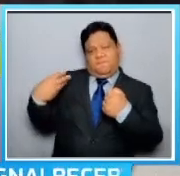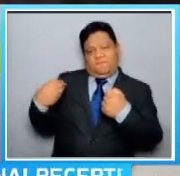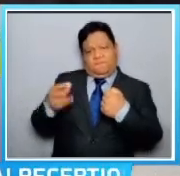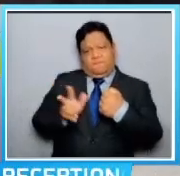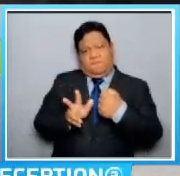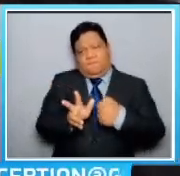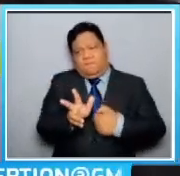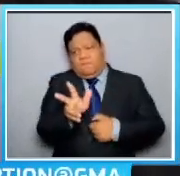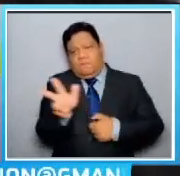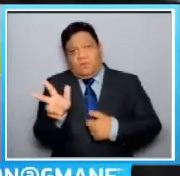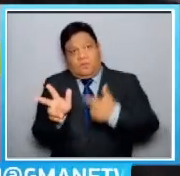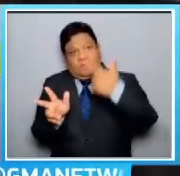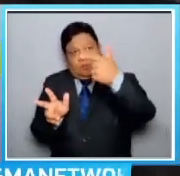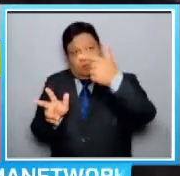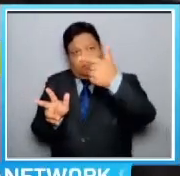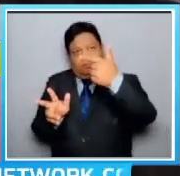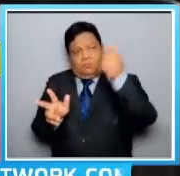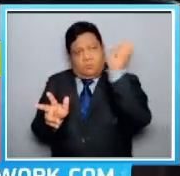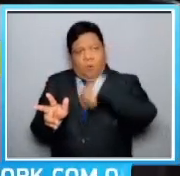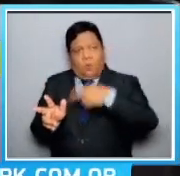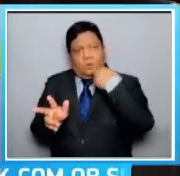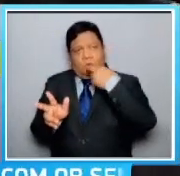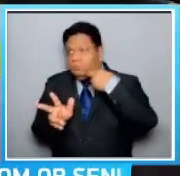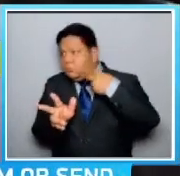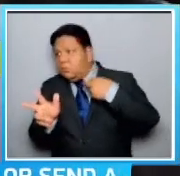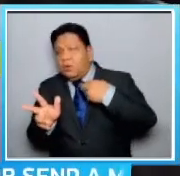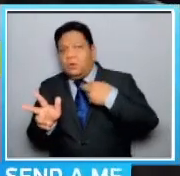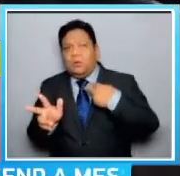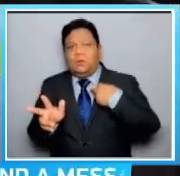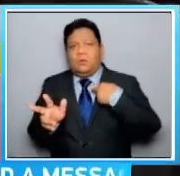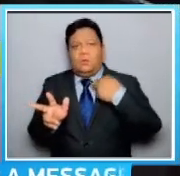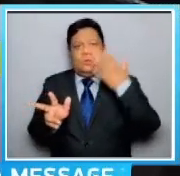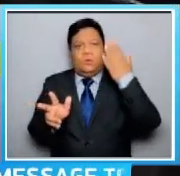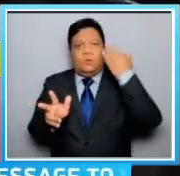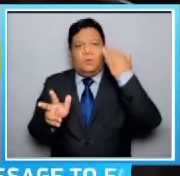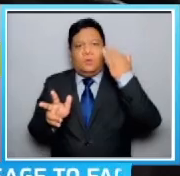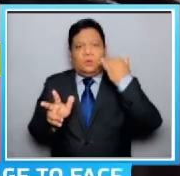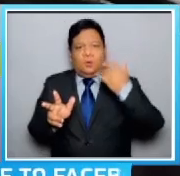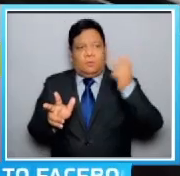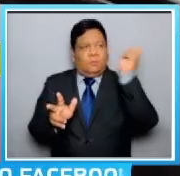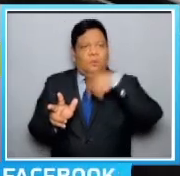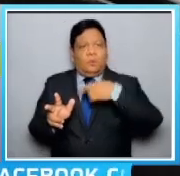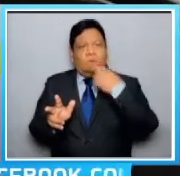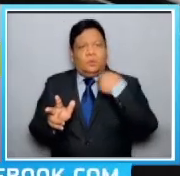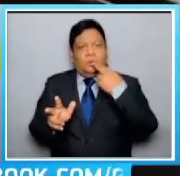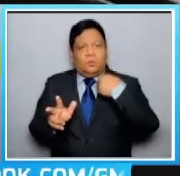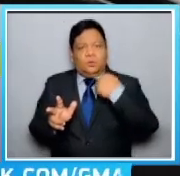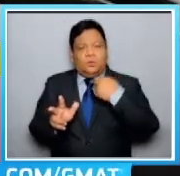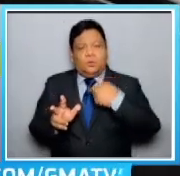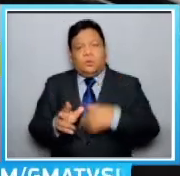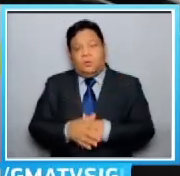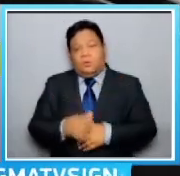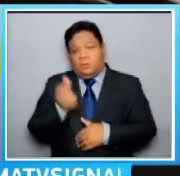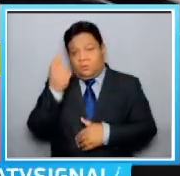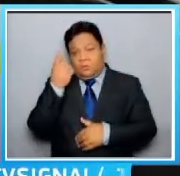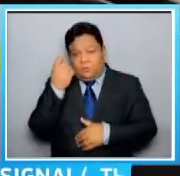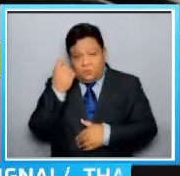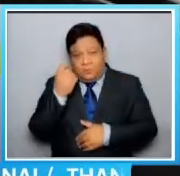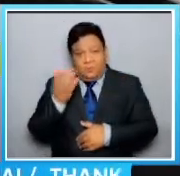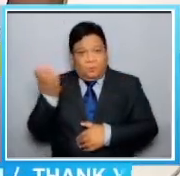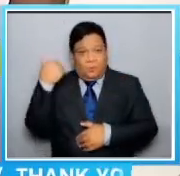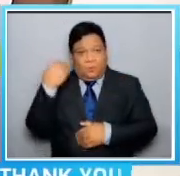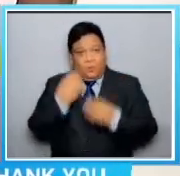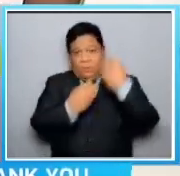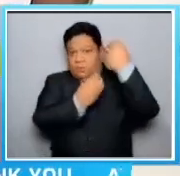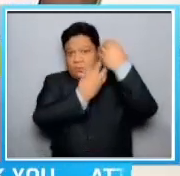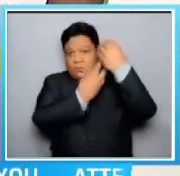Biglang stop. Sabi ko, bakit ganun? Nawalan bigla. Kasi dati ang stoplight, may mga